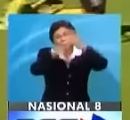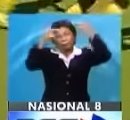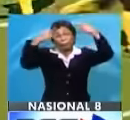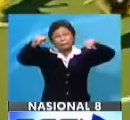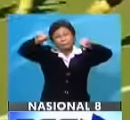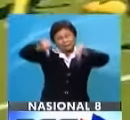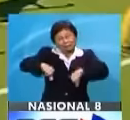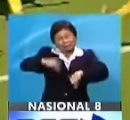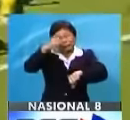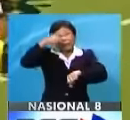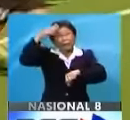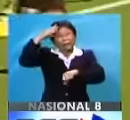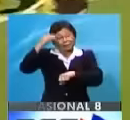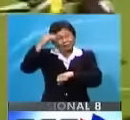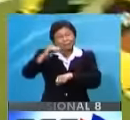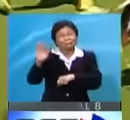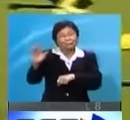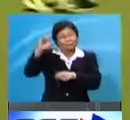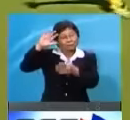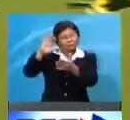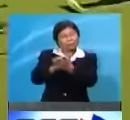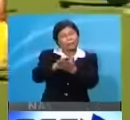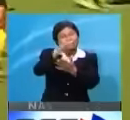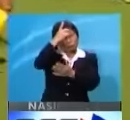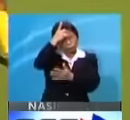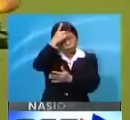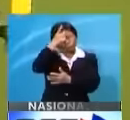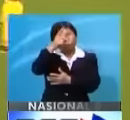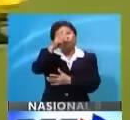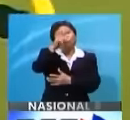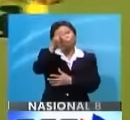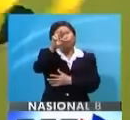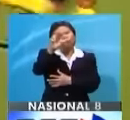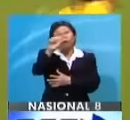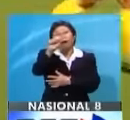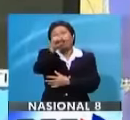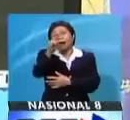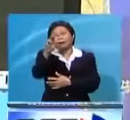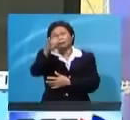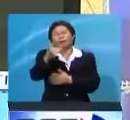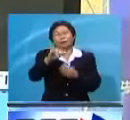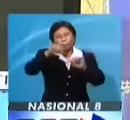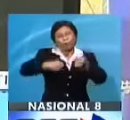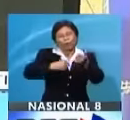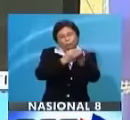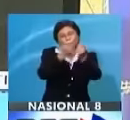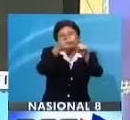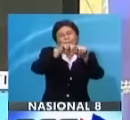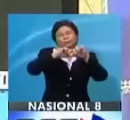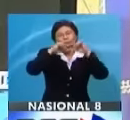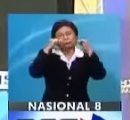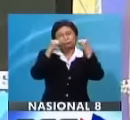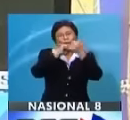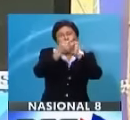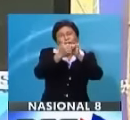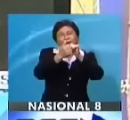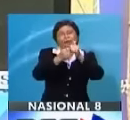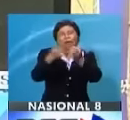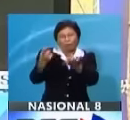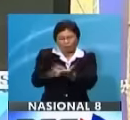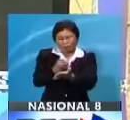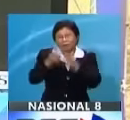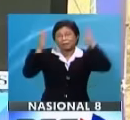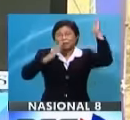Presiden bagi lelaki, beliau percaya Datuk Nur Azmi masih boleh menyumbang kepada sukan hoki negara. Dr. Syamala bercakap demikian